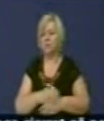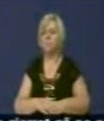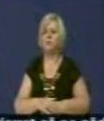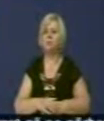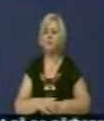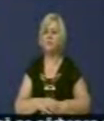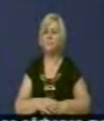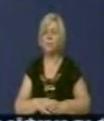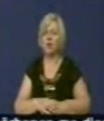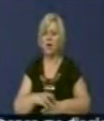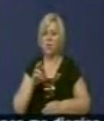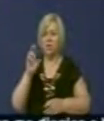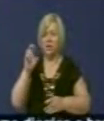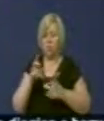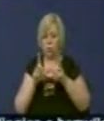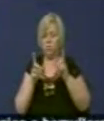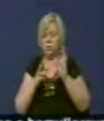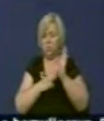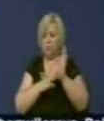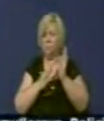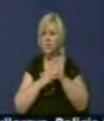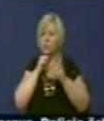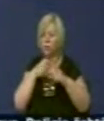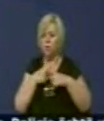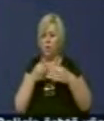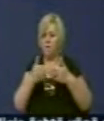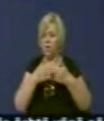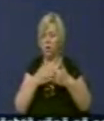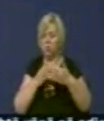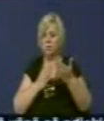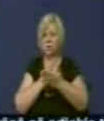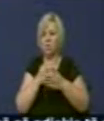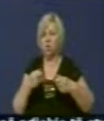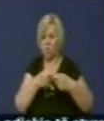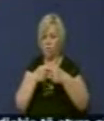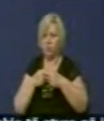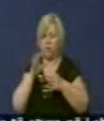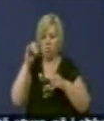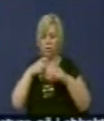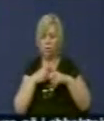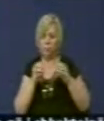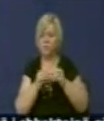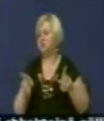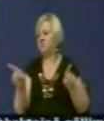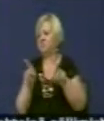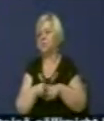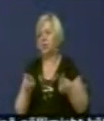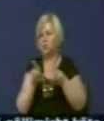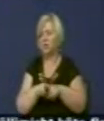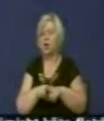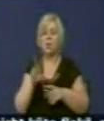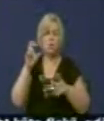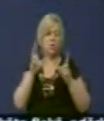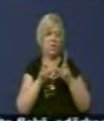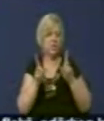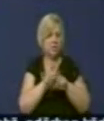EULEX-i krenohet që është neutral ndaj statusit të Kosovës, jo ndaj pavarësisë së saj. Me fjalë tjera e konsideron statusin si